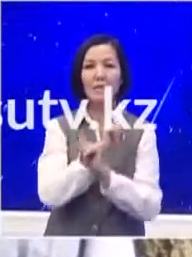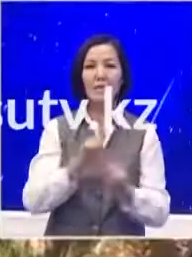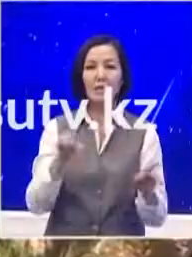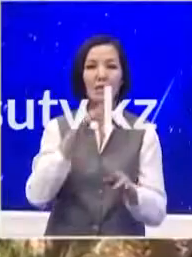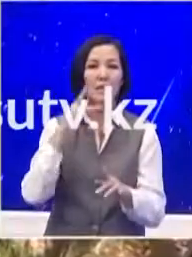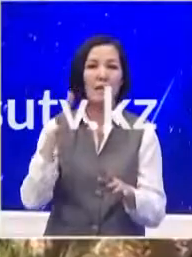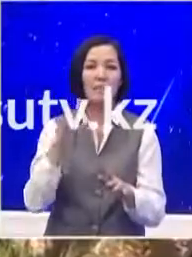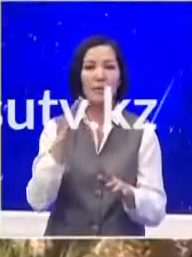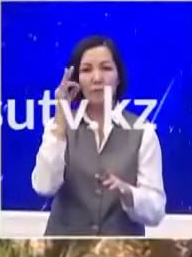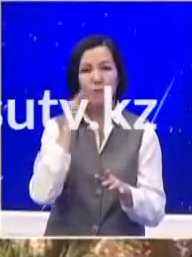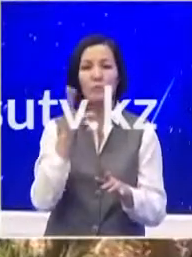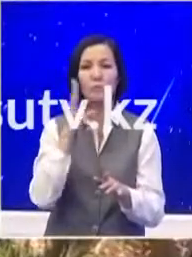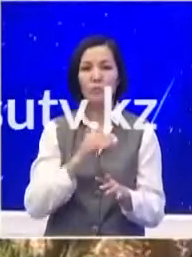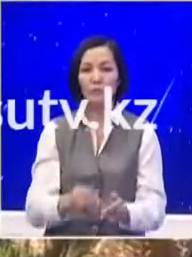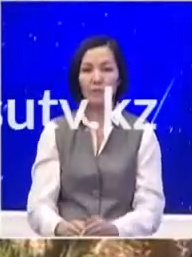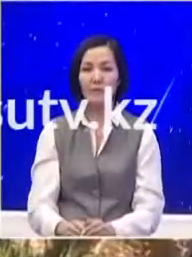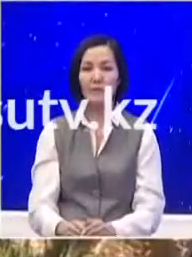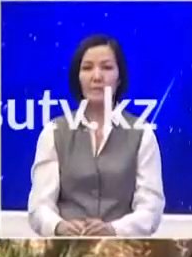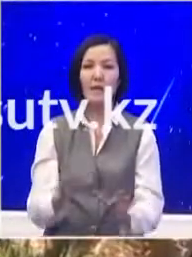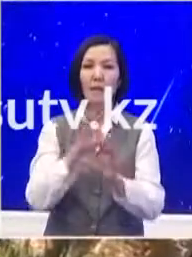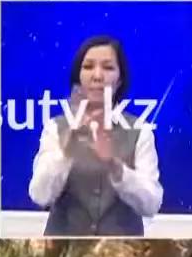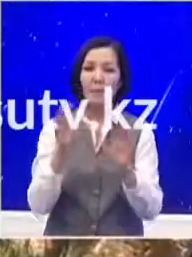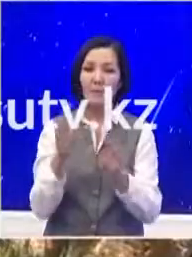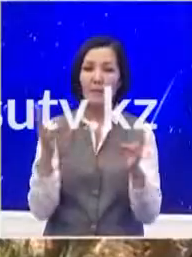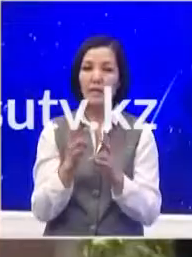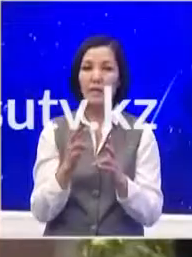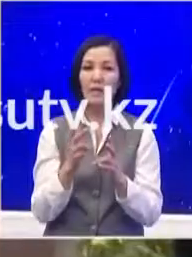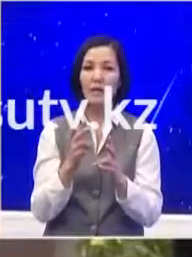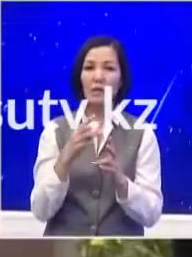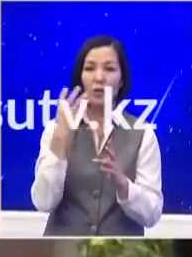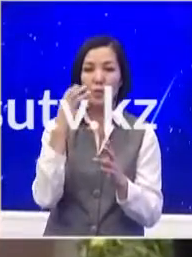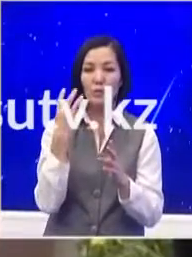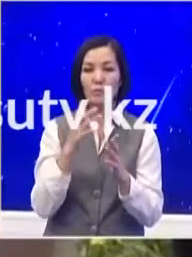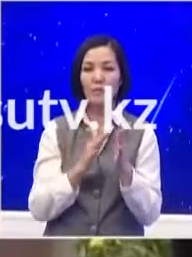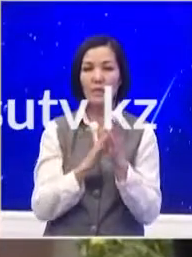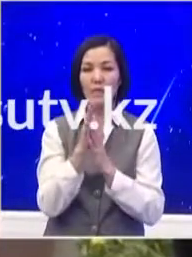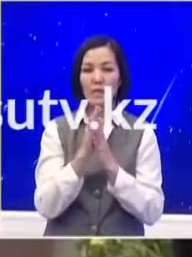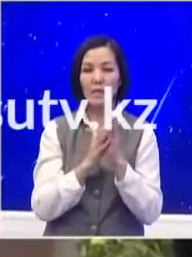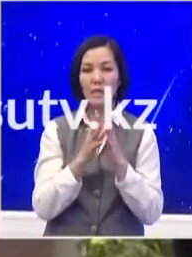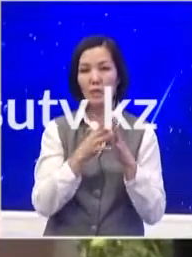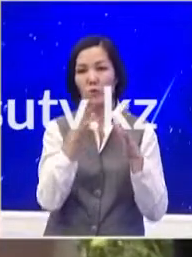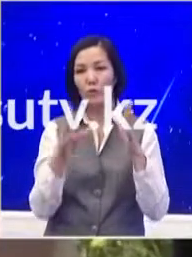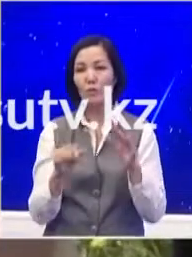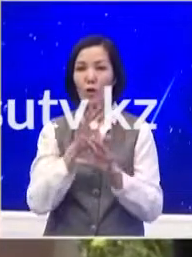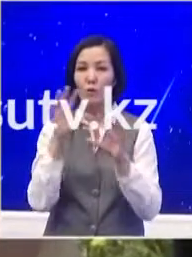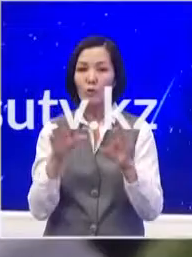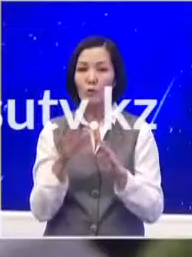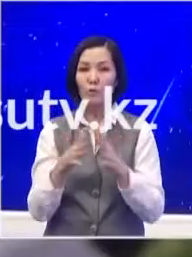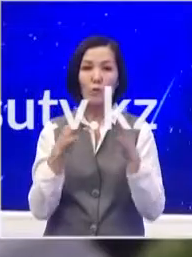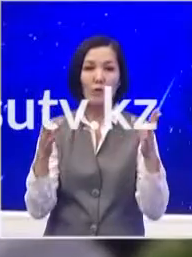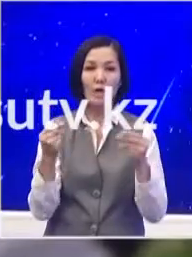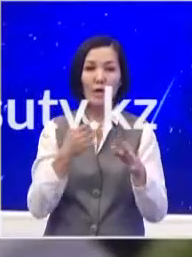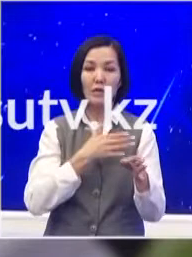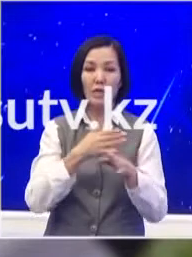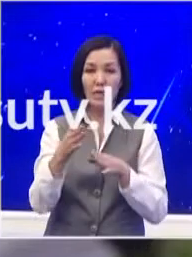береді. Баққа да бап керек. Бұл өсімдіктердің гендік қорын, коллекциясын сақтап, күтіп ұстауға қомақты